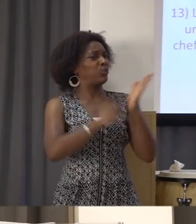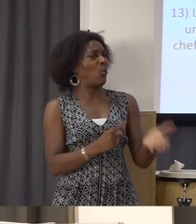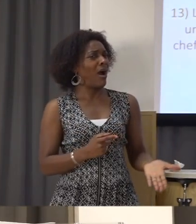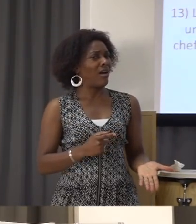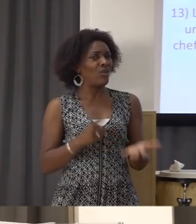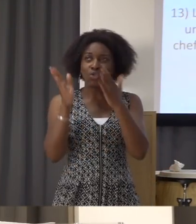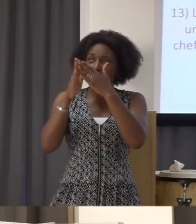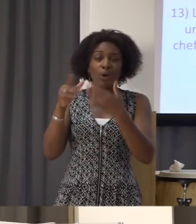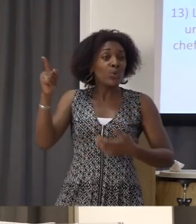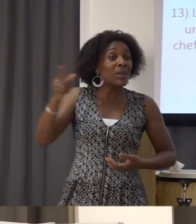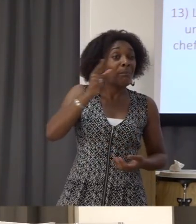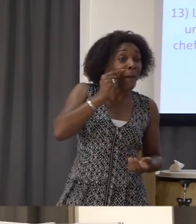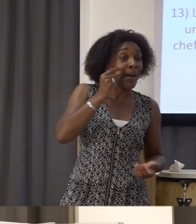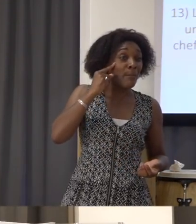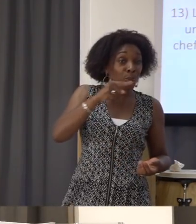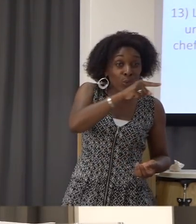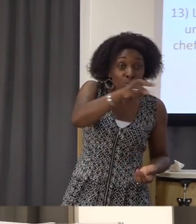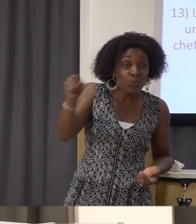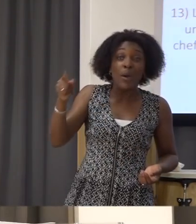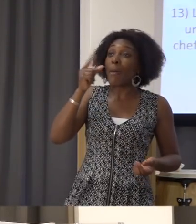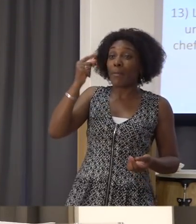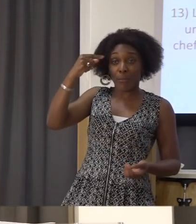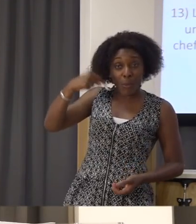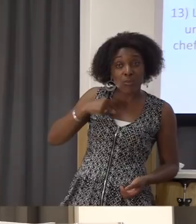Il est un Père pour toi et pour moi.